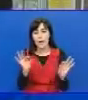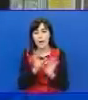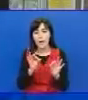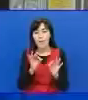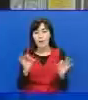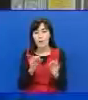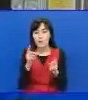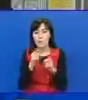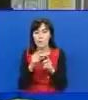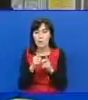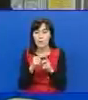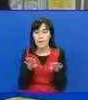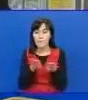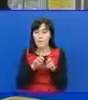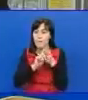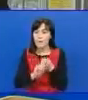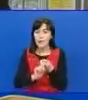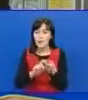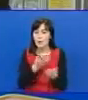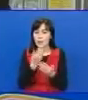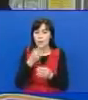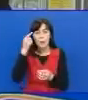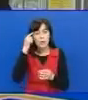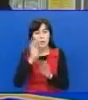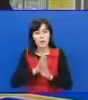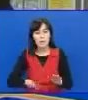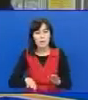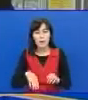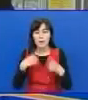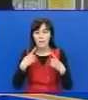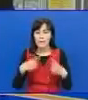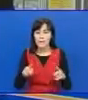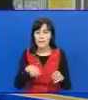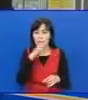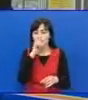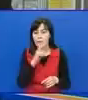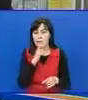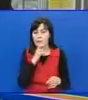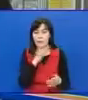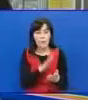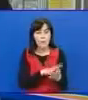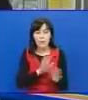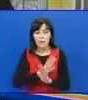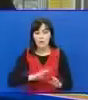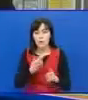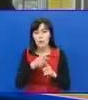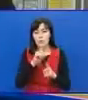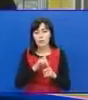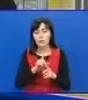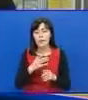әуеніменен сөзі қабысып жатпаса, ол енді бір ой салмайтын болса, оның енді ғұмыр ұзақ болмайды деп ойлаймын. Сондықтан мен